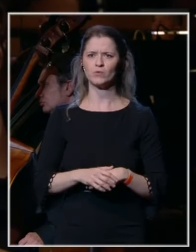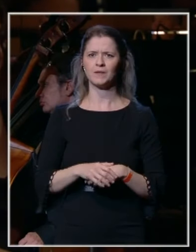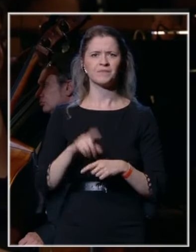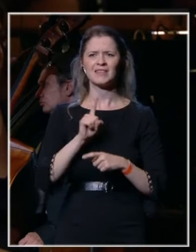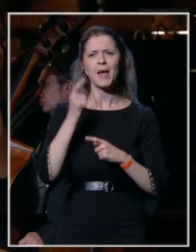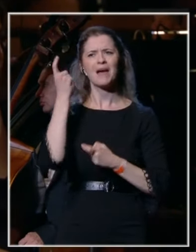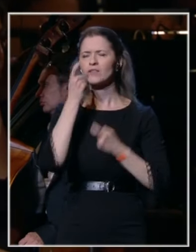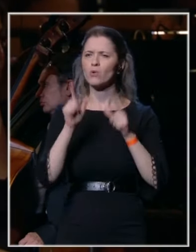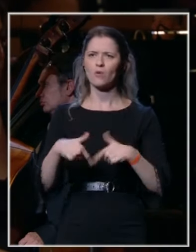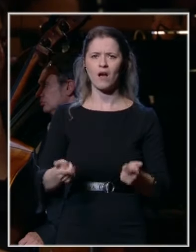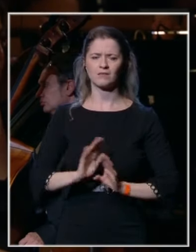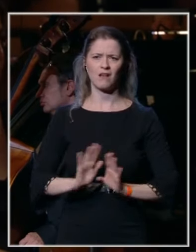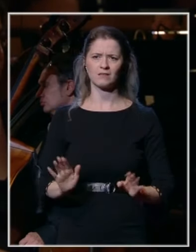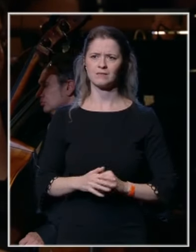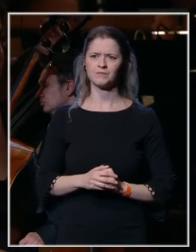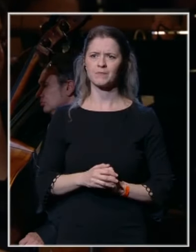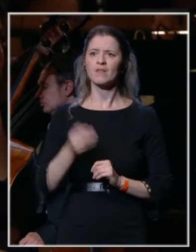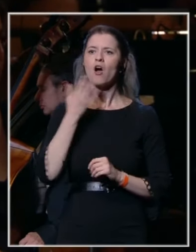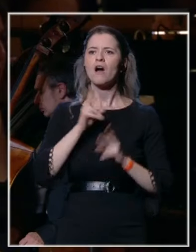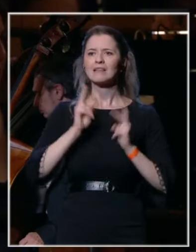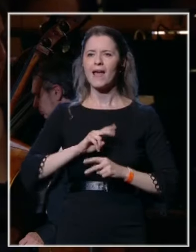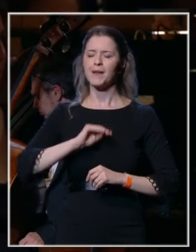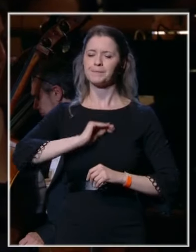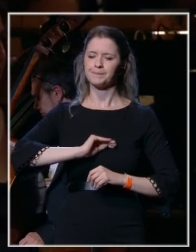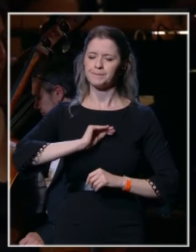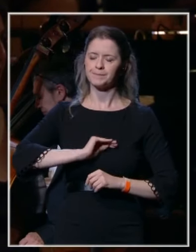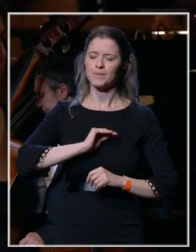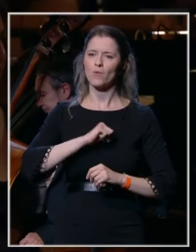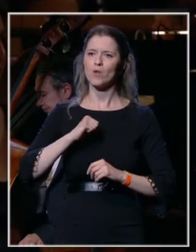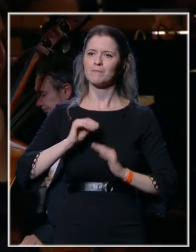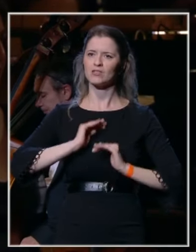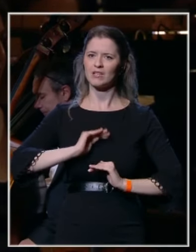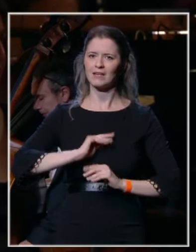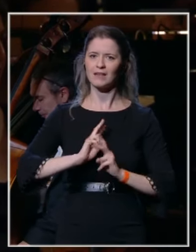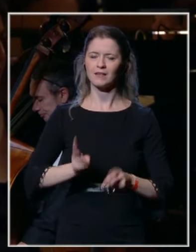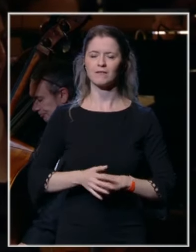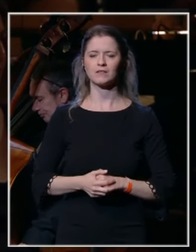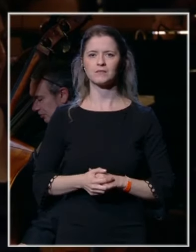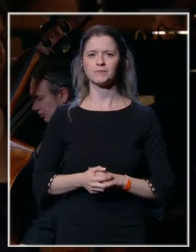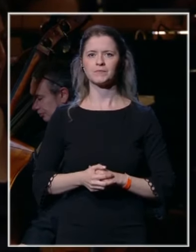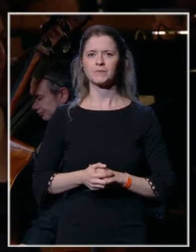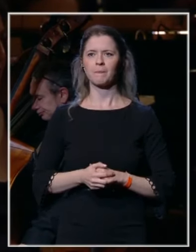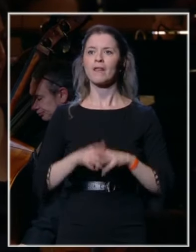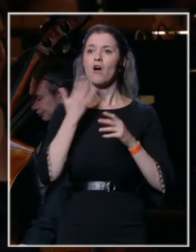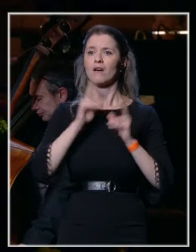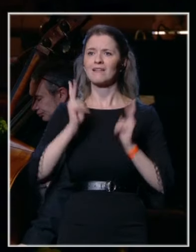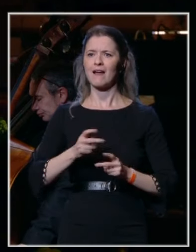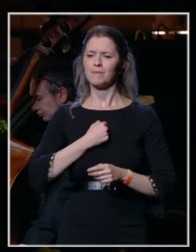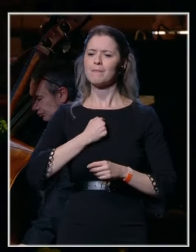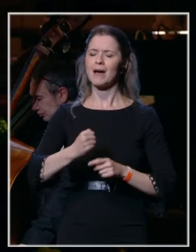átgondolatlan. Ha kell, önmérségletet tanúsító, ha kell, bátor kiállást mutató.